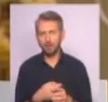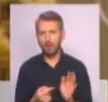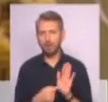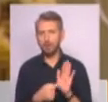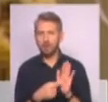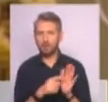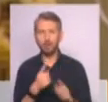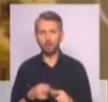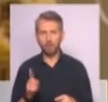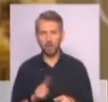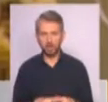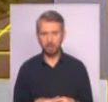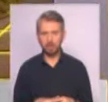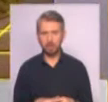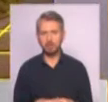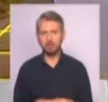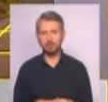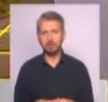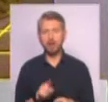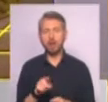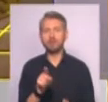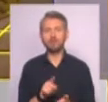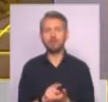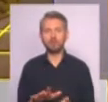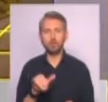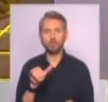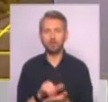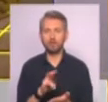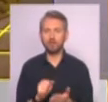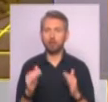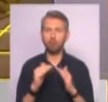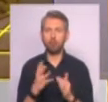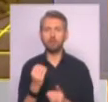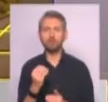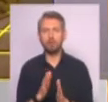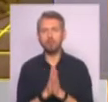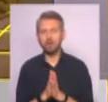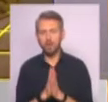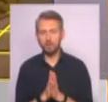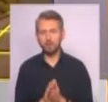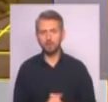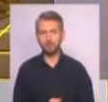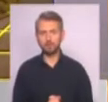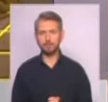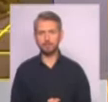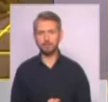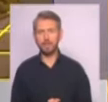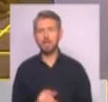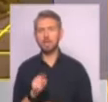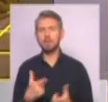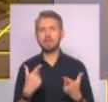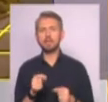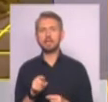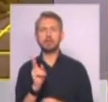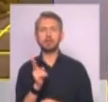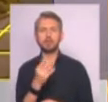апеллировать, чтобы этого, они не должны устанавливать на дом. И еще, пожалуйста, там, где те,